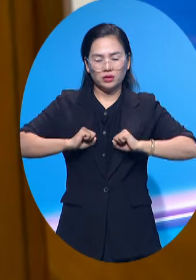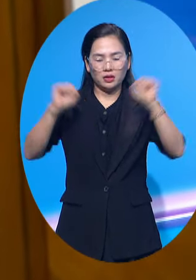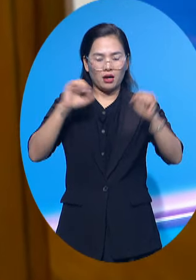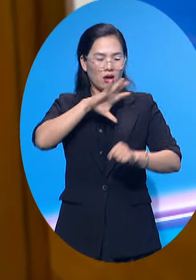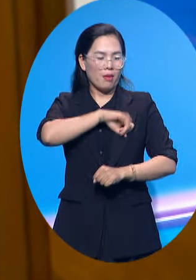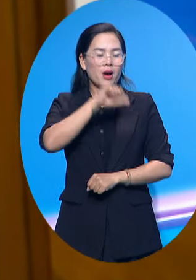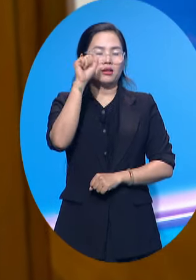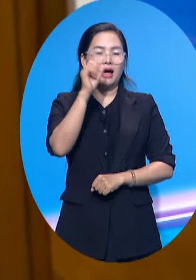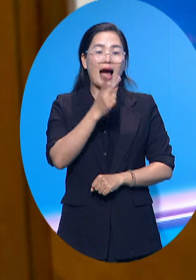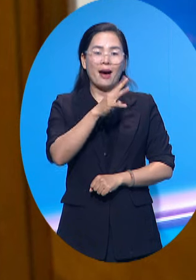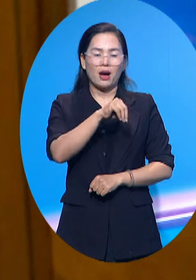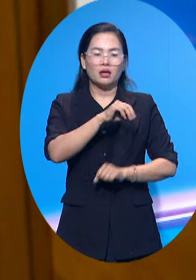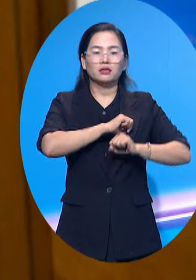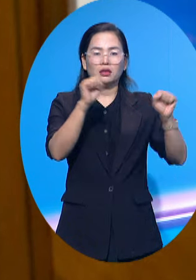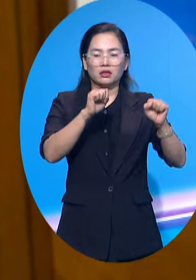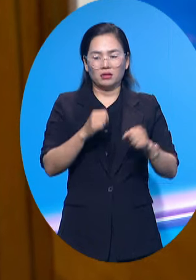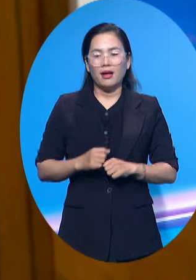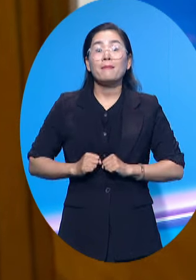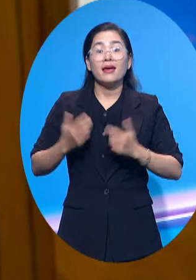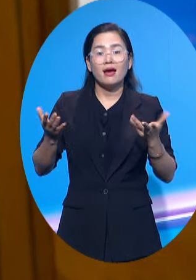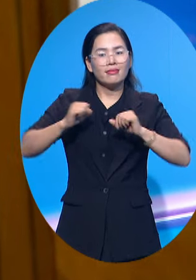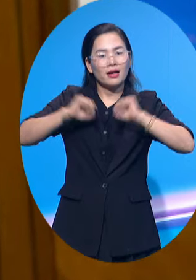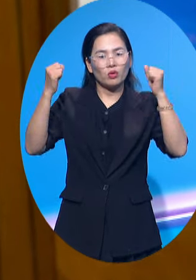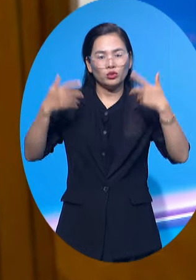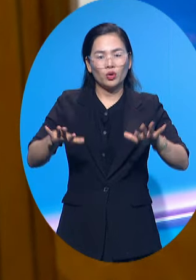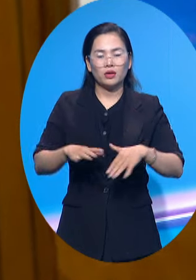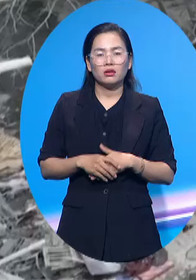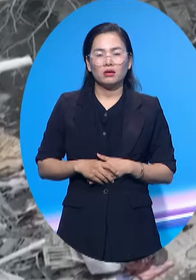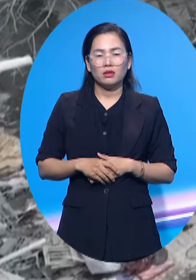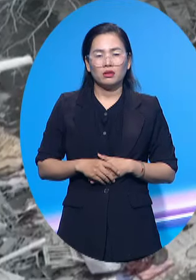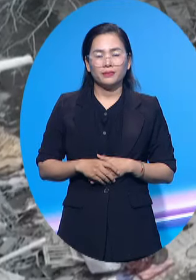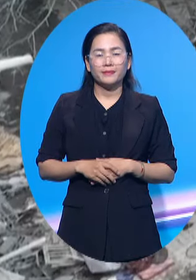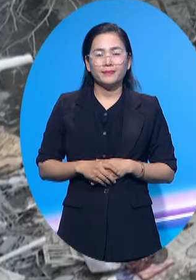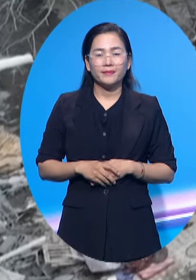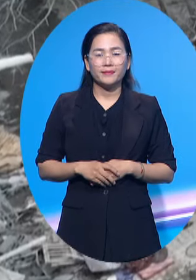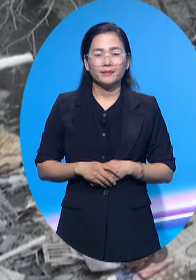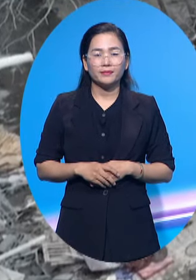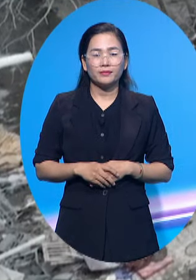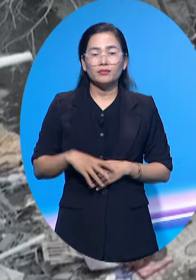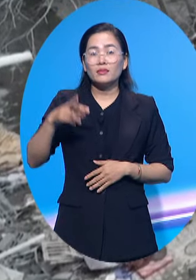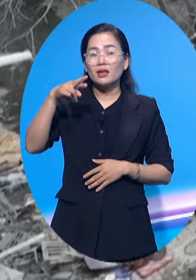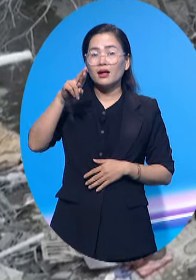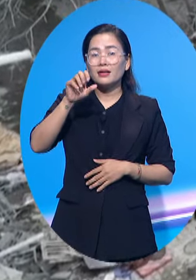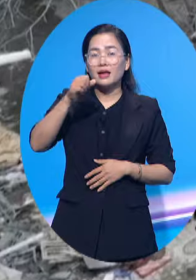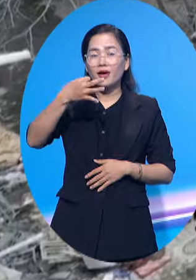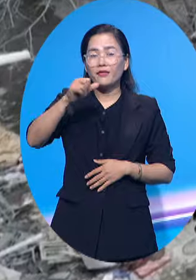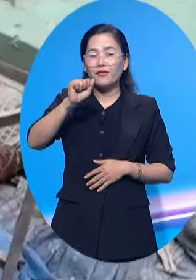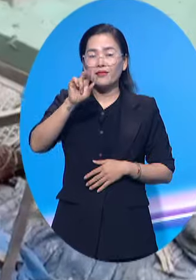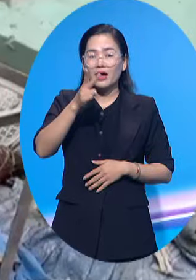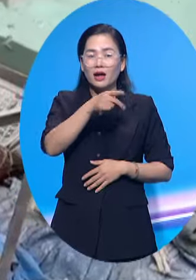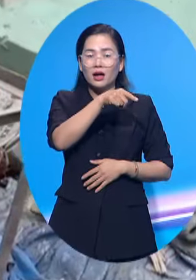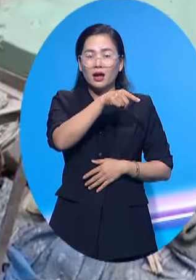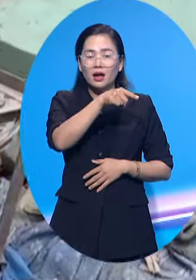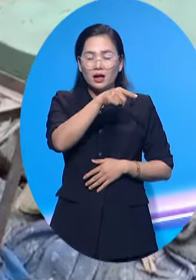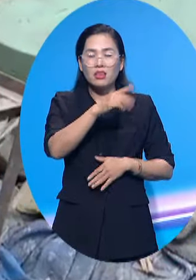Hamas. Ngày tấn công Rafah đã được ấn định, nhưng ông không tiết lộ thời điểm cụ thể. Rafah, thành phố ở phía nam dải